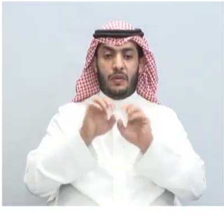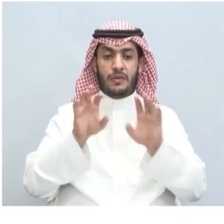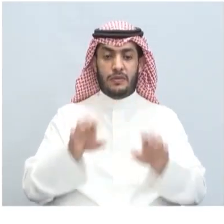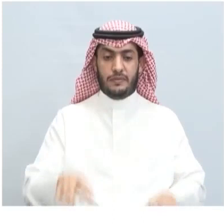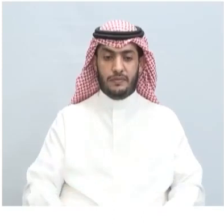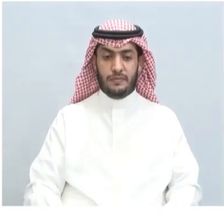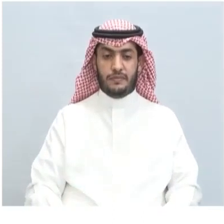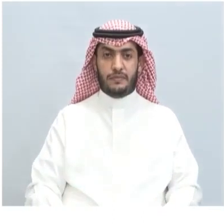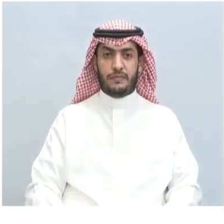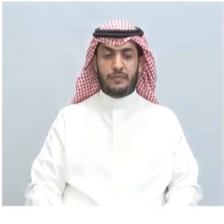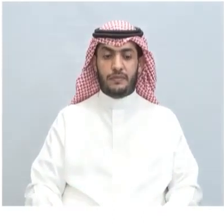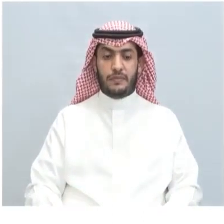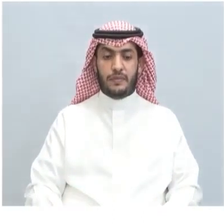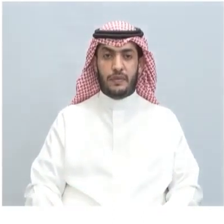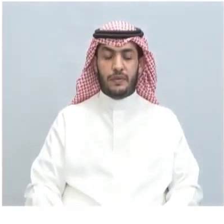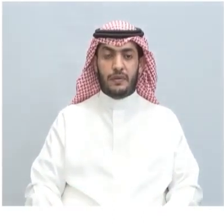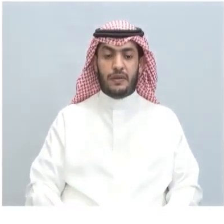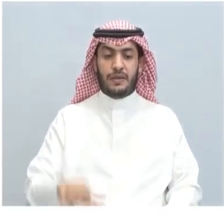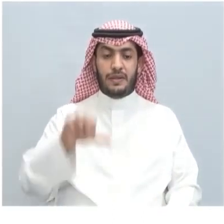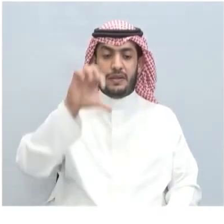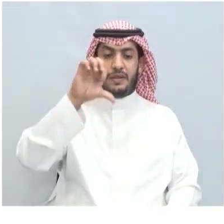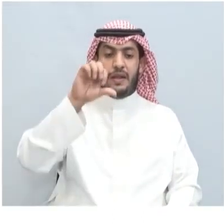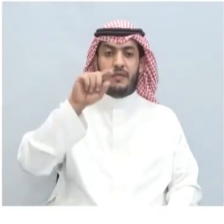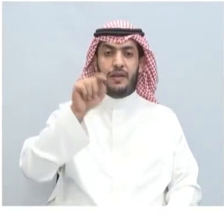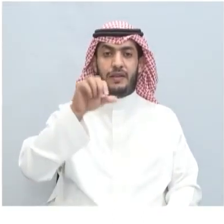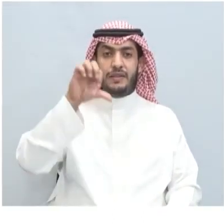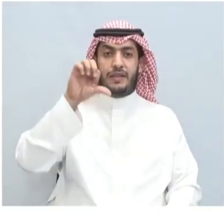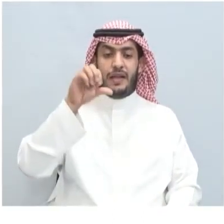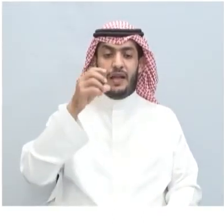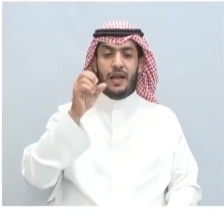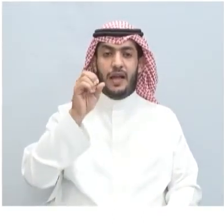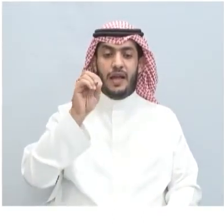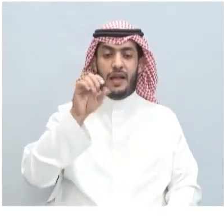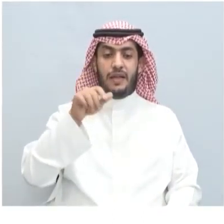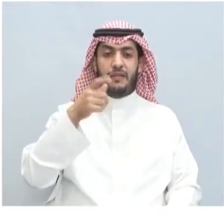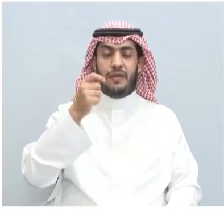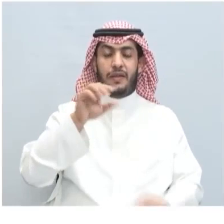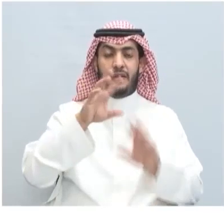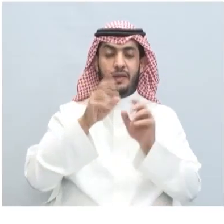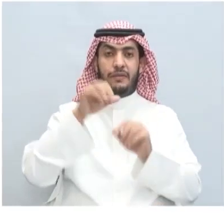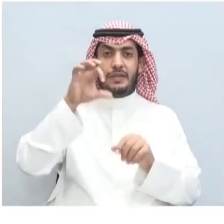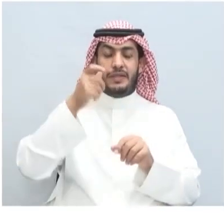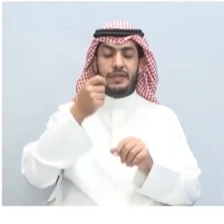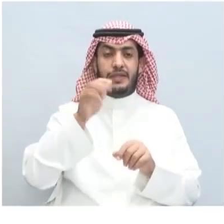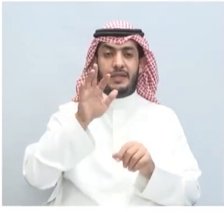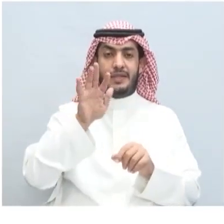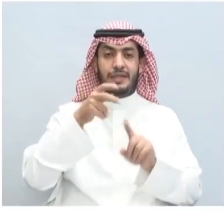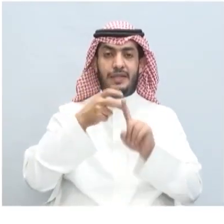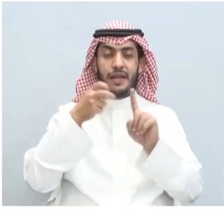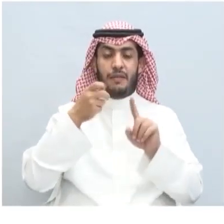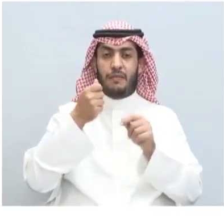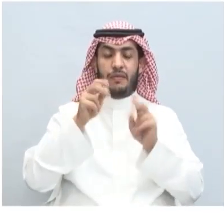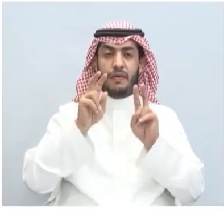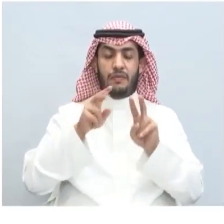التوزيع اذا هو 9 فاصله تسع هلالات اذا هذا هو السعر الجديد للسهم كما ذكرنا